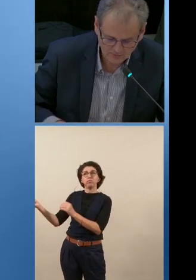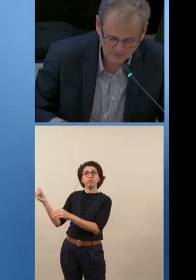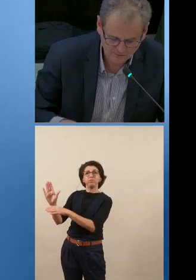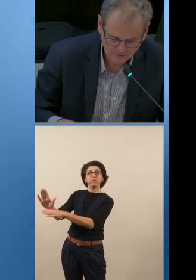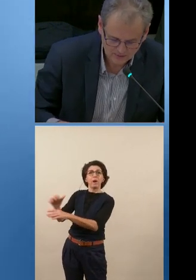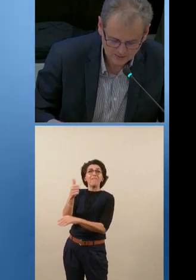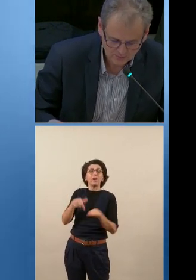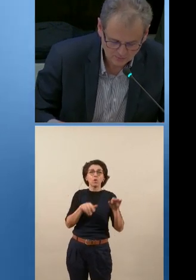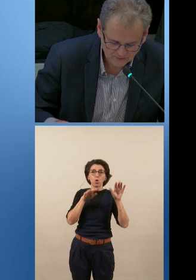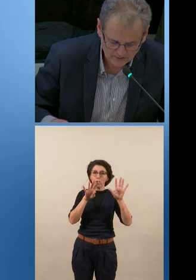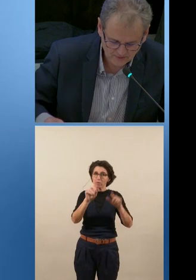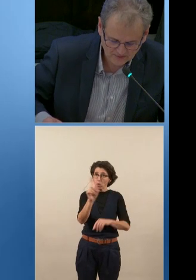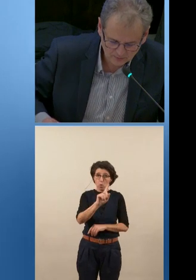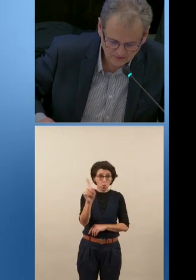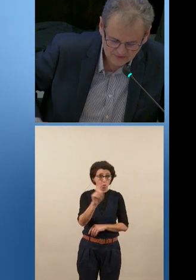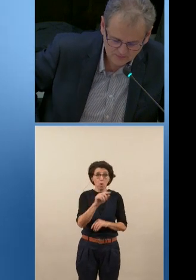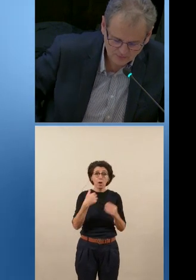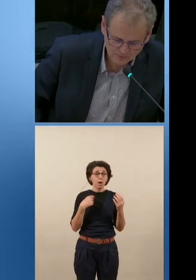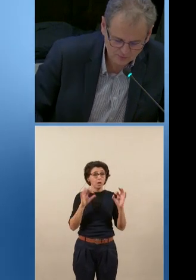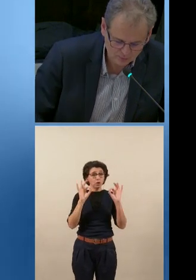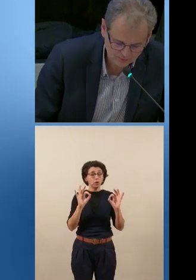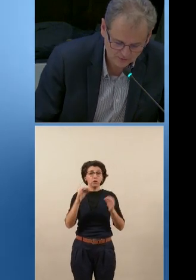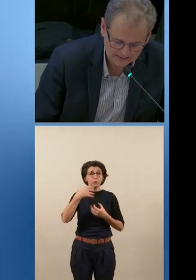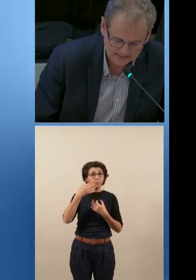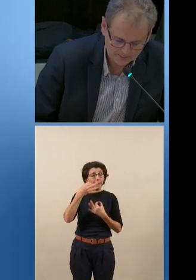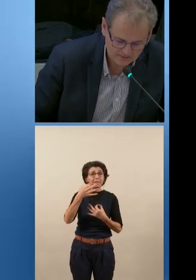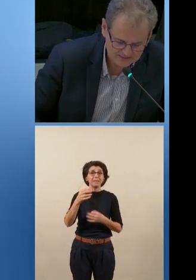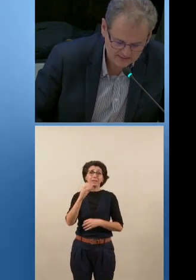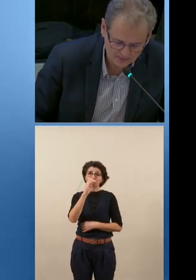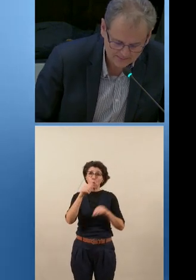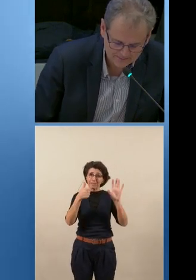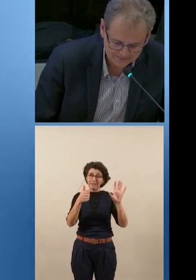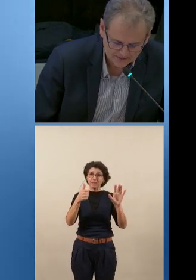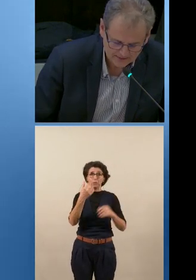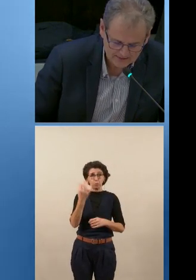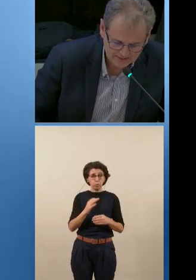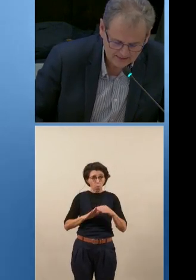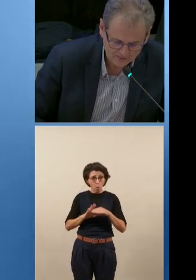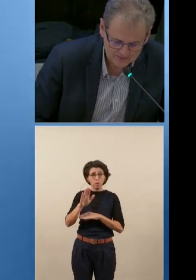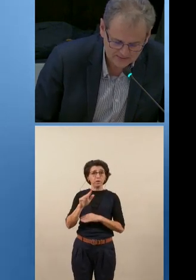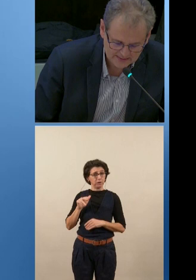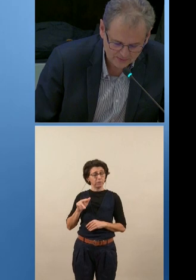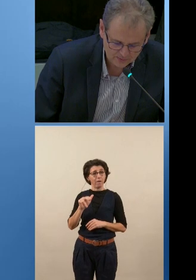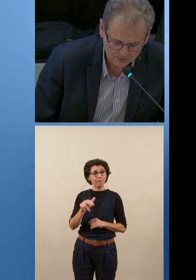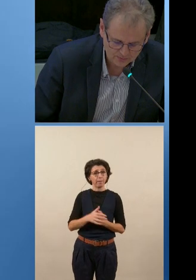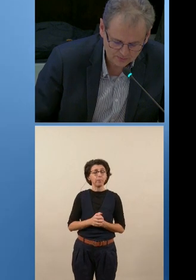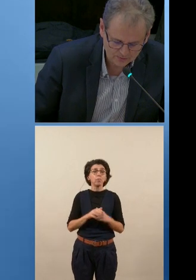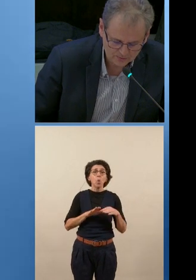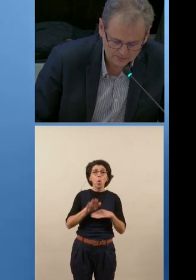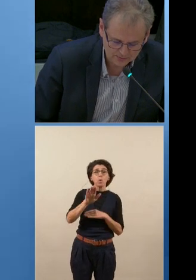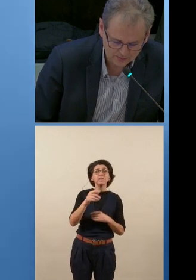1,9 non non c'est 0,6 % de hausse prévisible il y a les hausses liées au